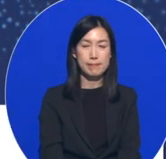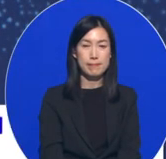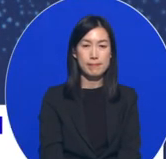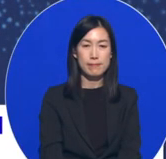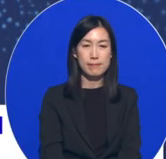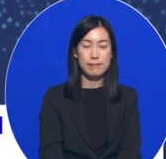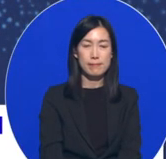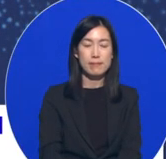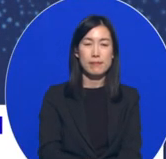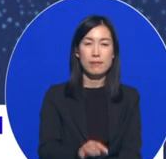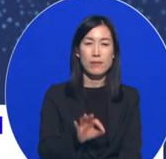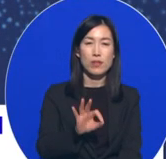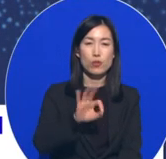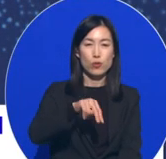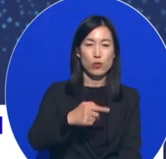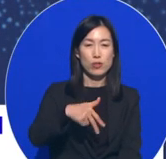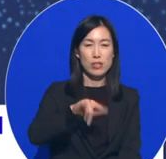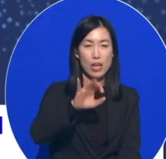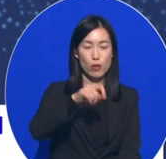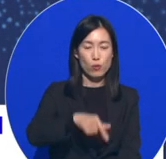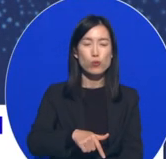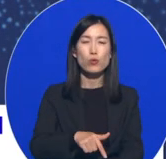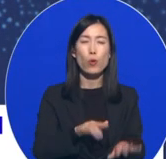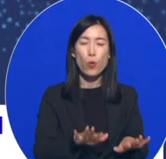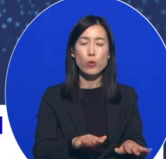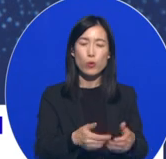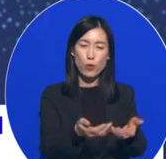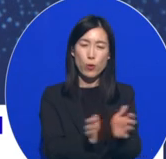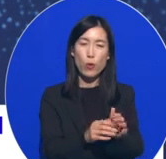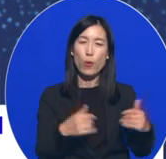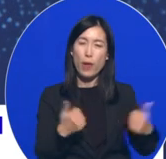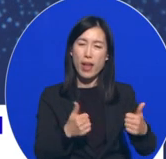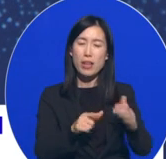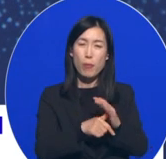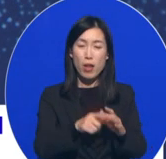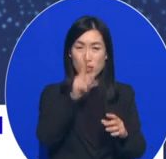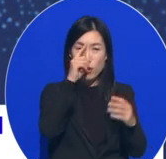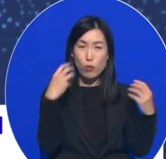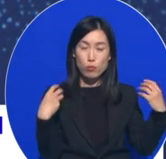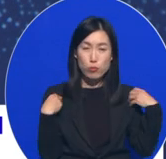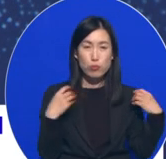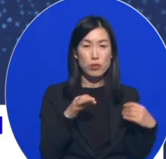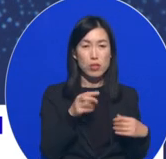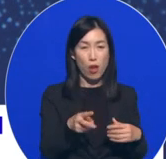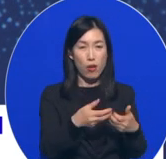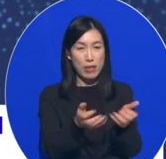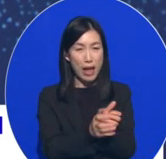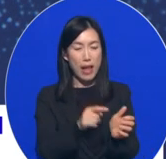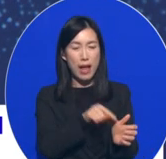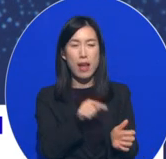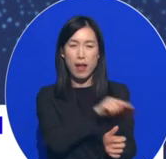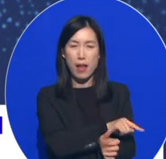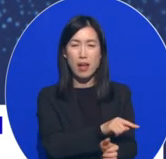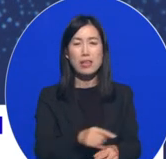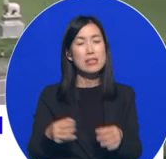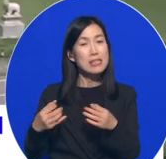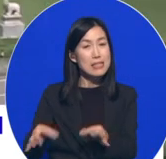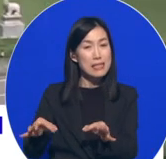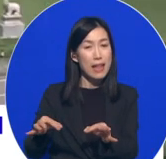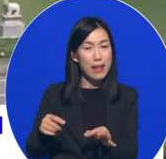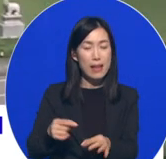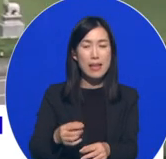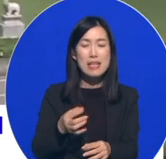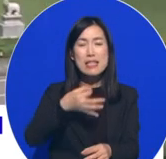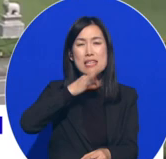윤재옥 여당 원내 대표가 오늘 열린 원내 대책 회의에서 정부와 여당의 은행의 초과 이익 문제에 대해